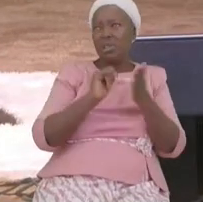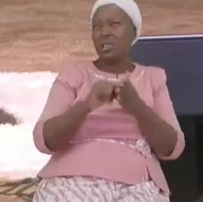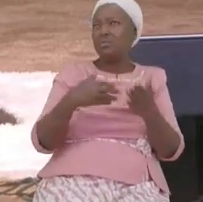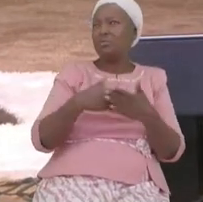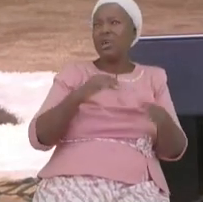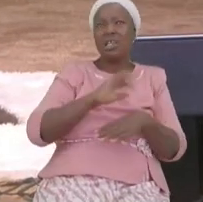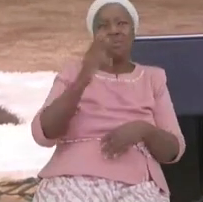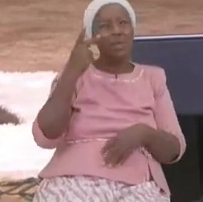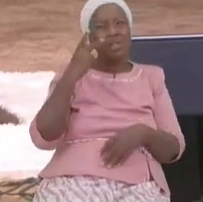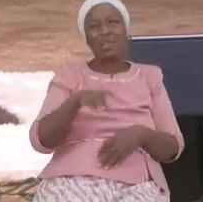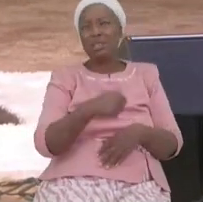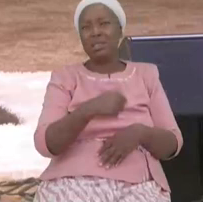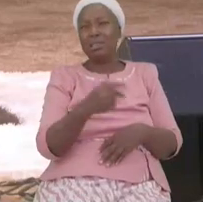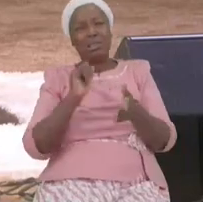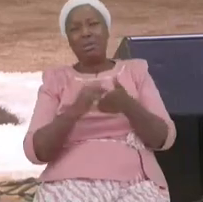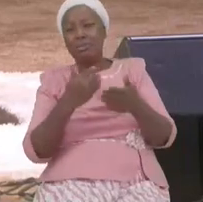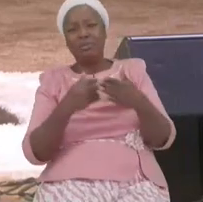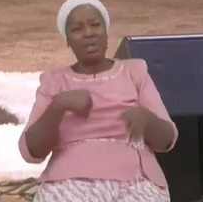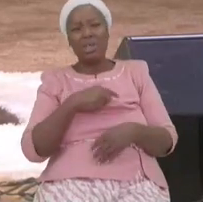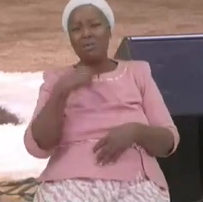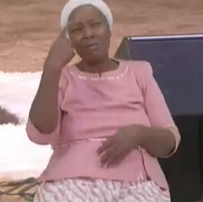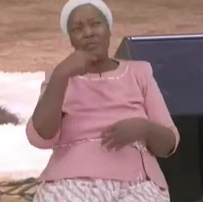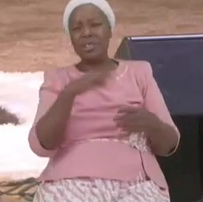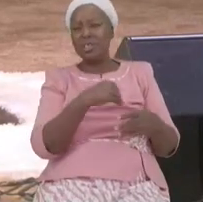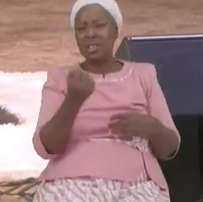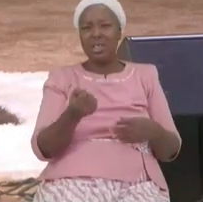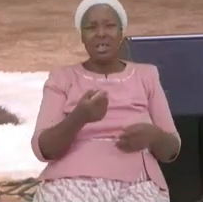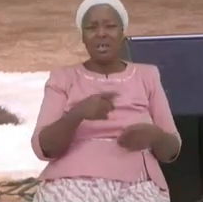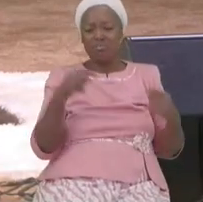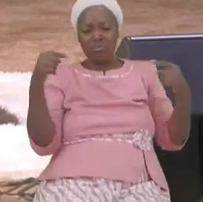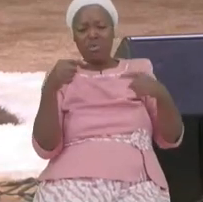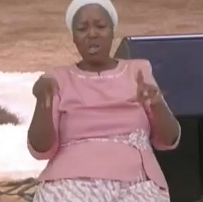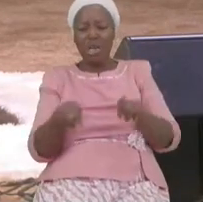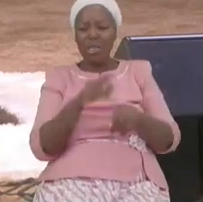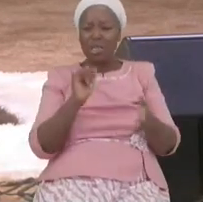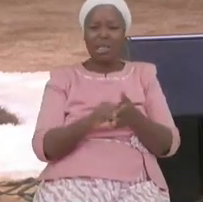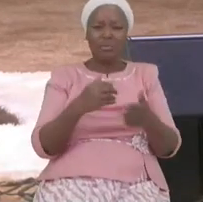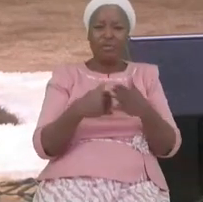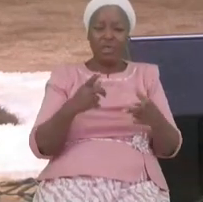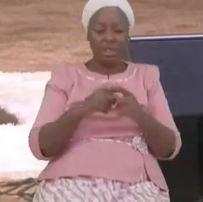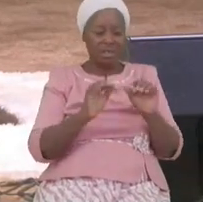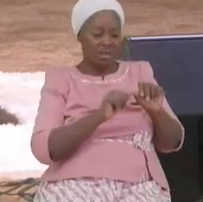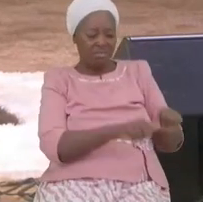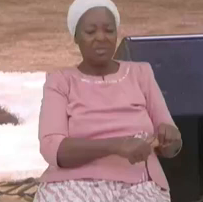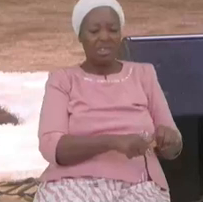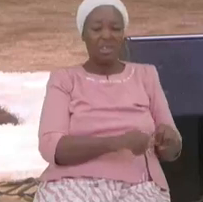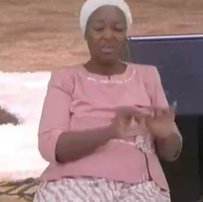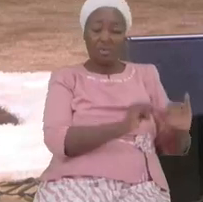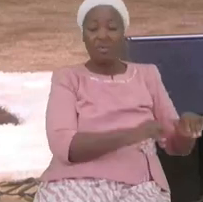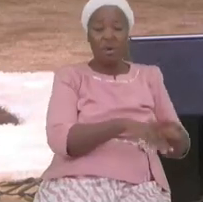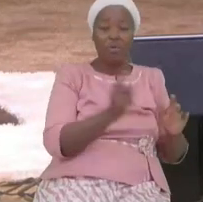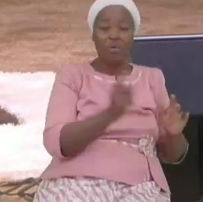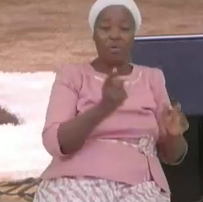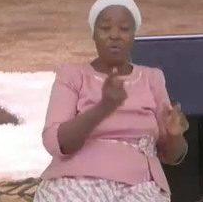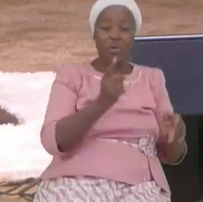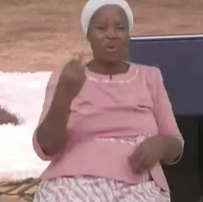avant. Je n'ai jamais fait face à une opposition comme ça. Alors, ils demeurent là où ils sont. Et ils